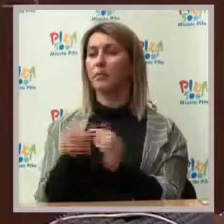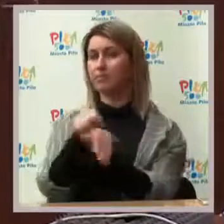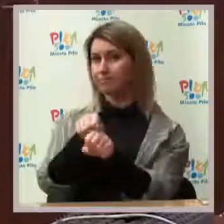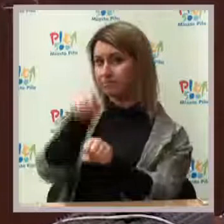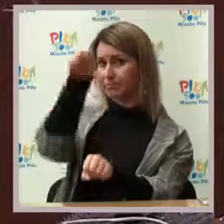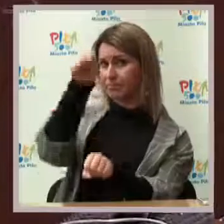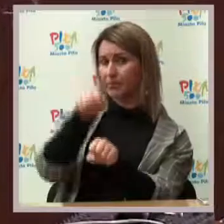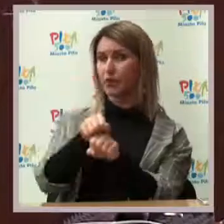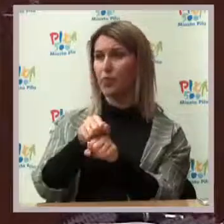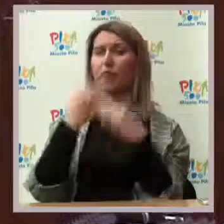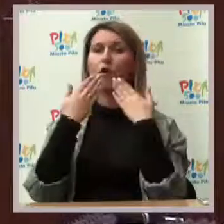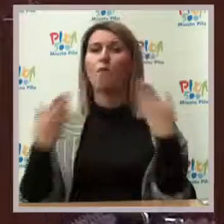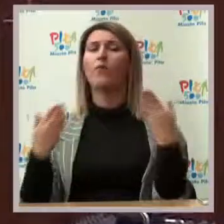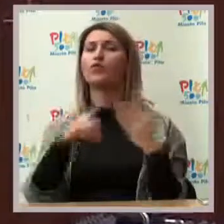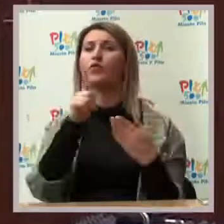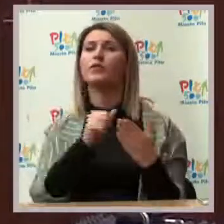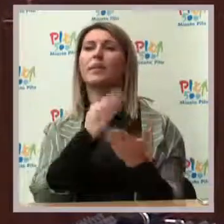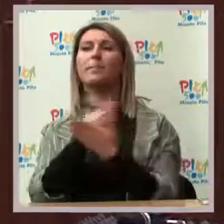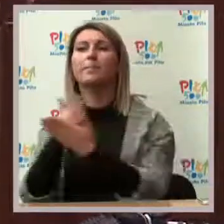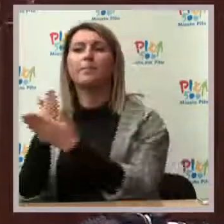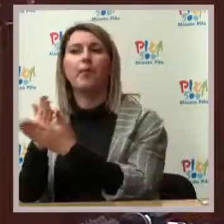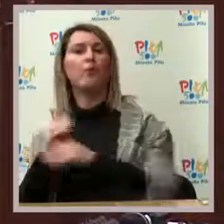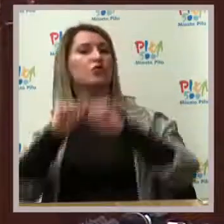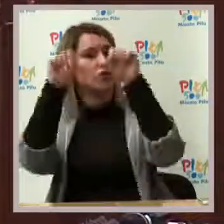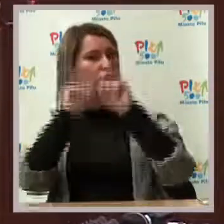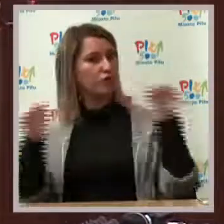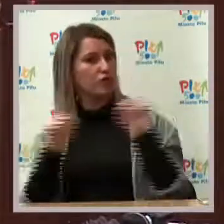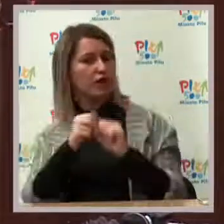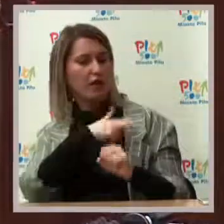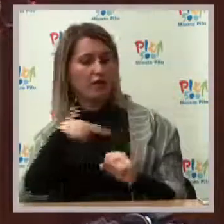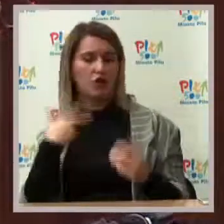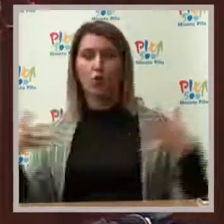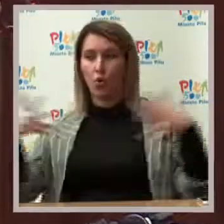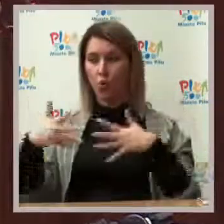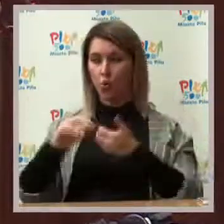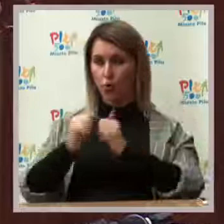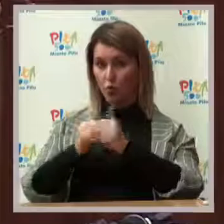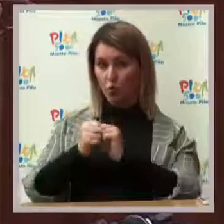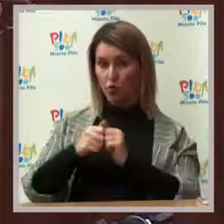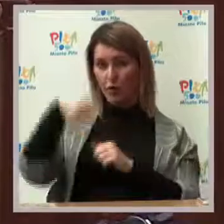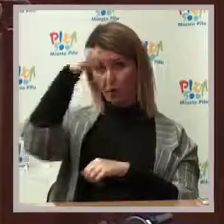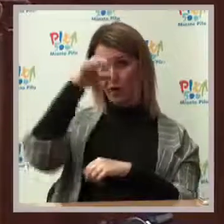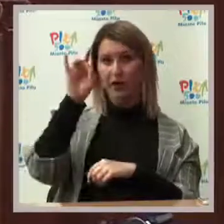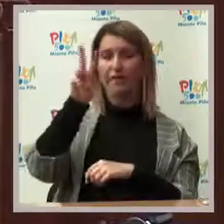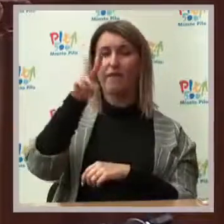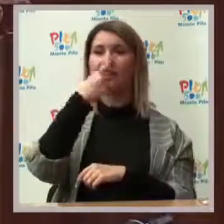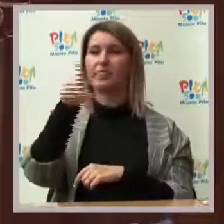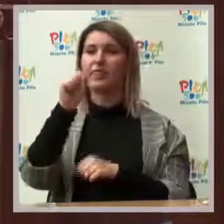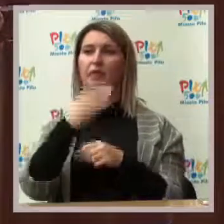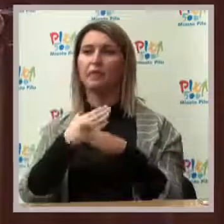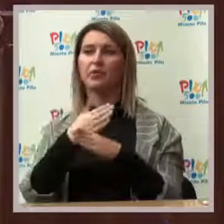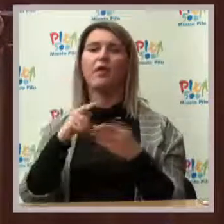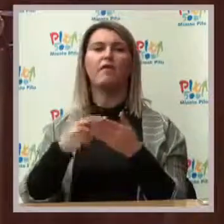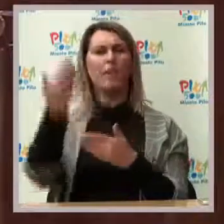dyplom w podziękowaniu za wspieranie lekkoatletów klubu sportowego PLKS Gwda Piła w ostatnim sezonie,